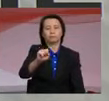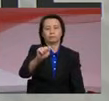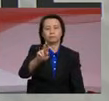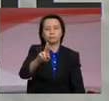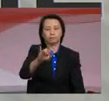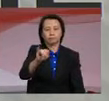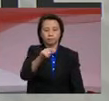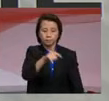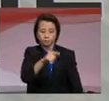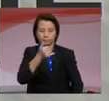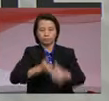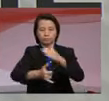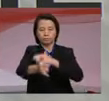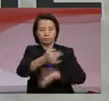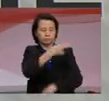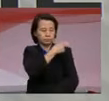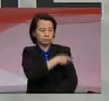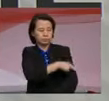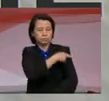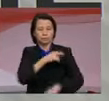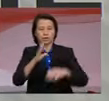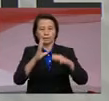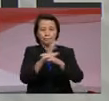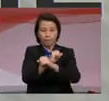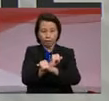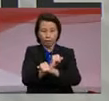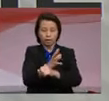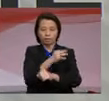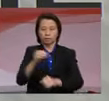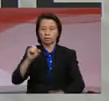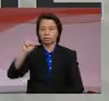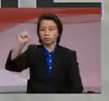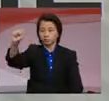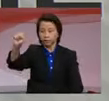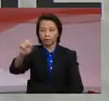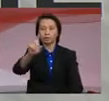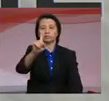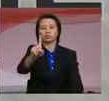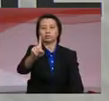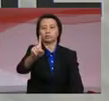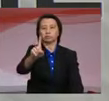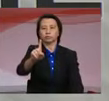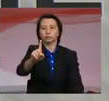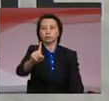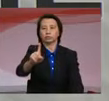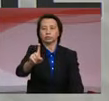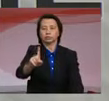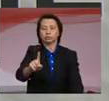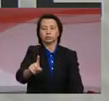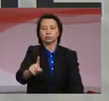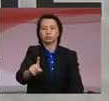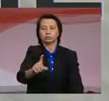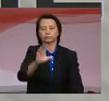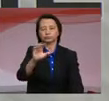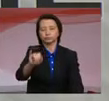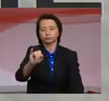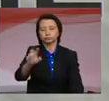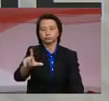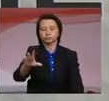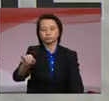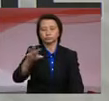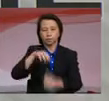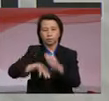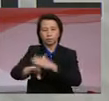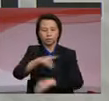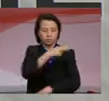Infection dimasukkan ke Hospital Ampang. Dan negeri Sabah, 1 kes saringan Influenza Light Illness dimasukkan